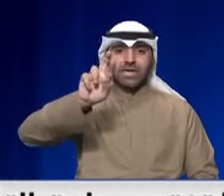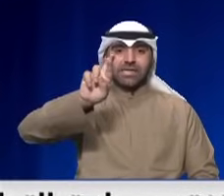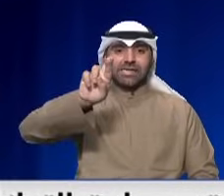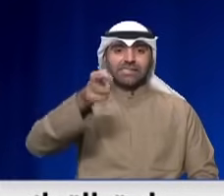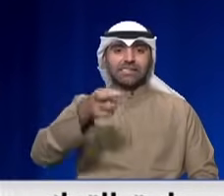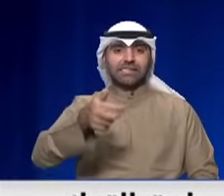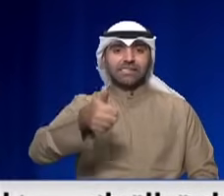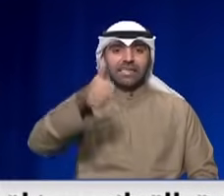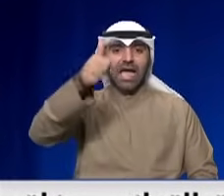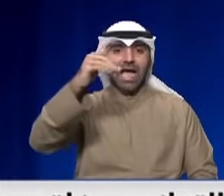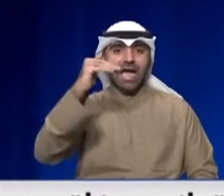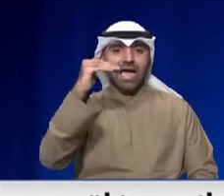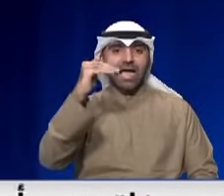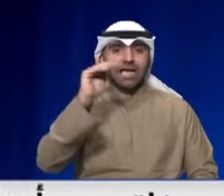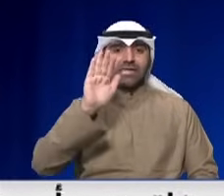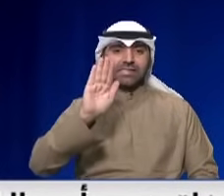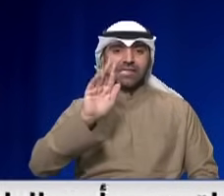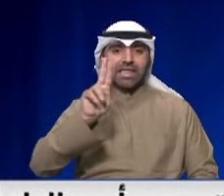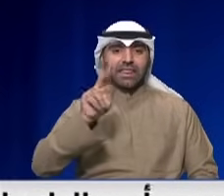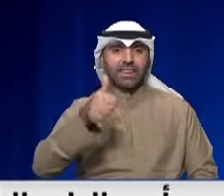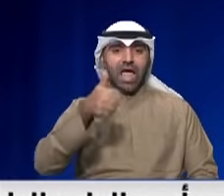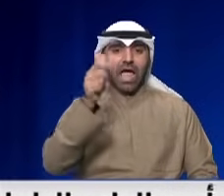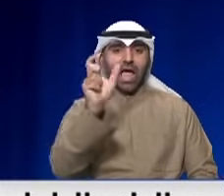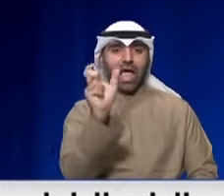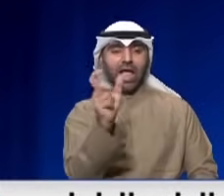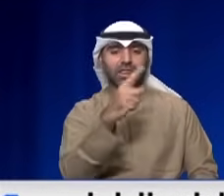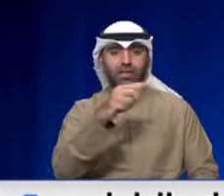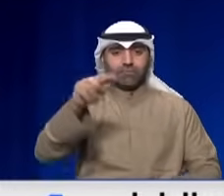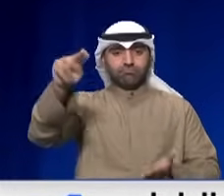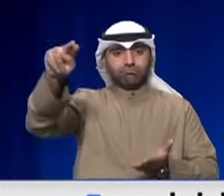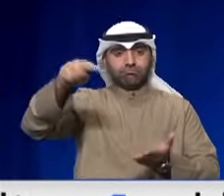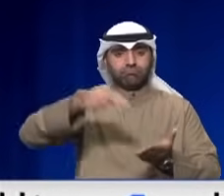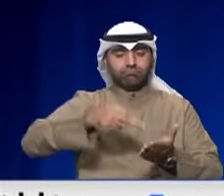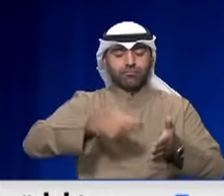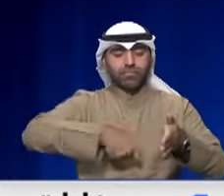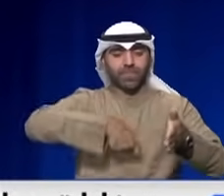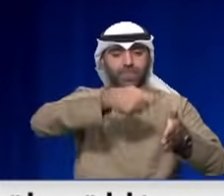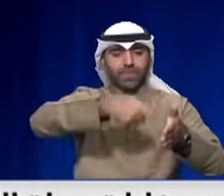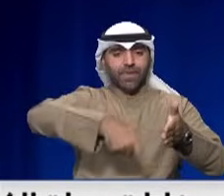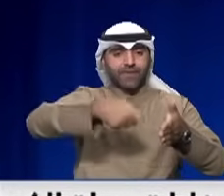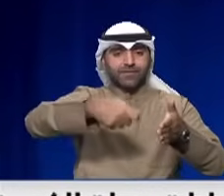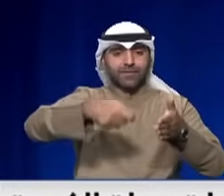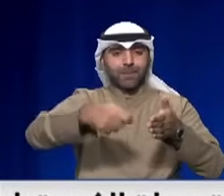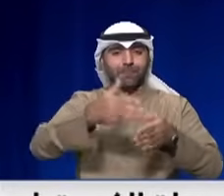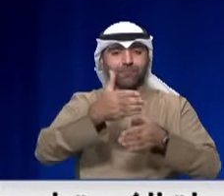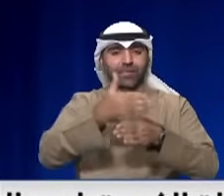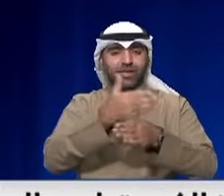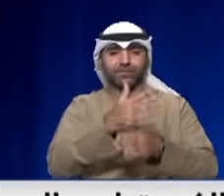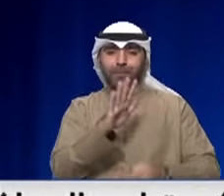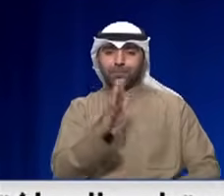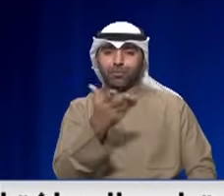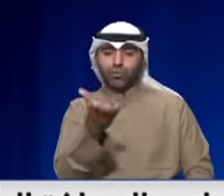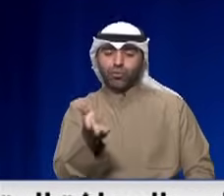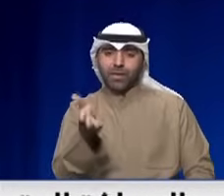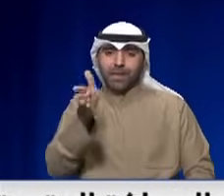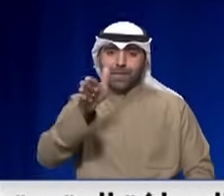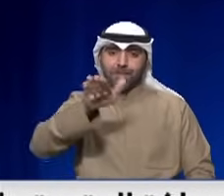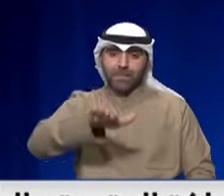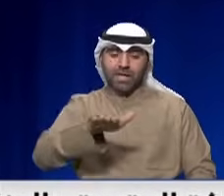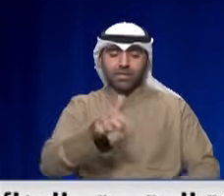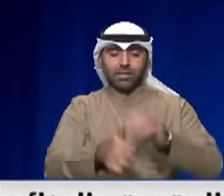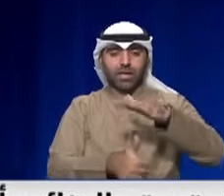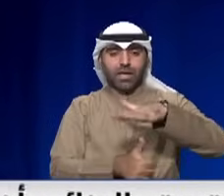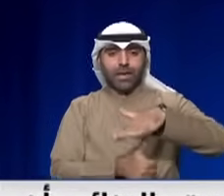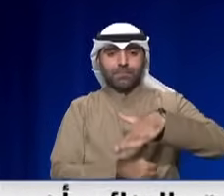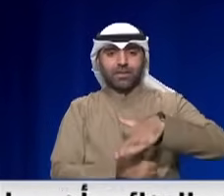باسمه وباسم الشعب الكازاخستاني الصديق عن خالص التعازي وصادق المواساه لسموه رعاه الله بوفاه صاحب